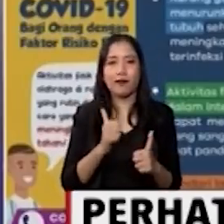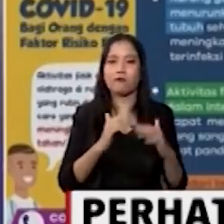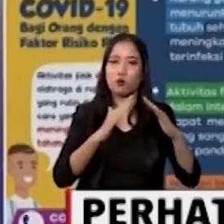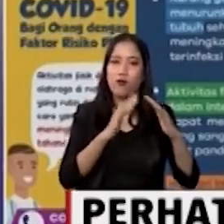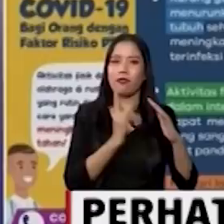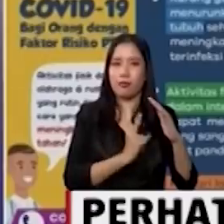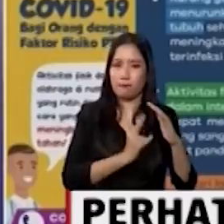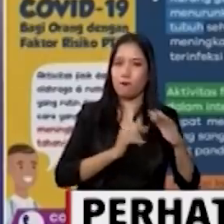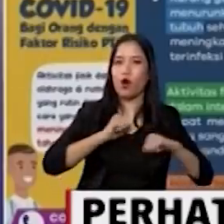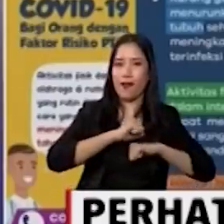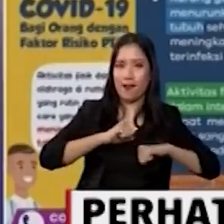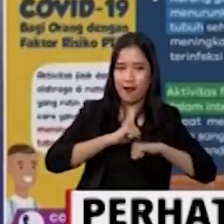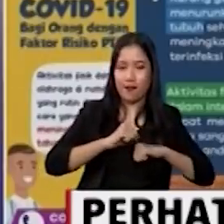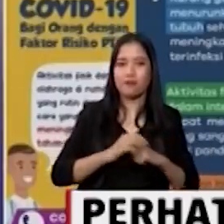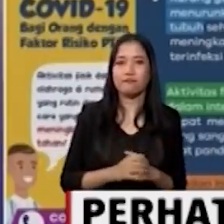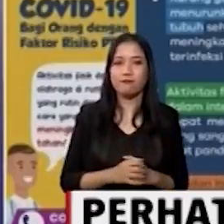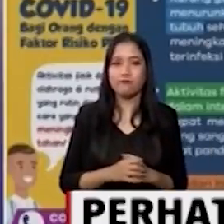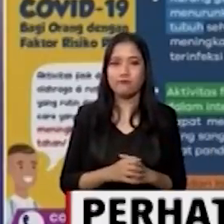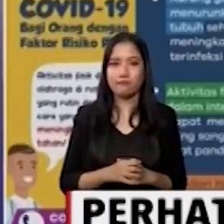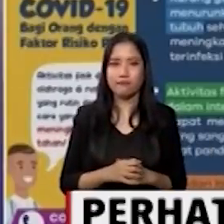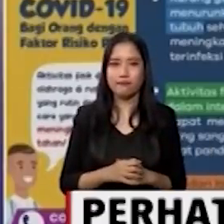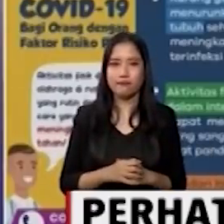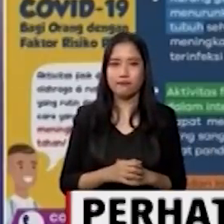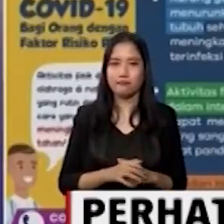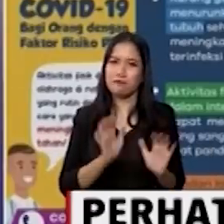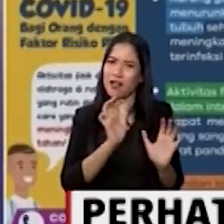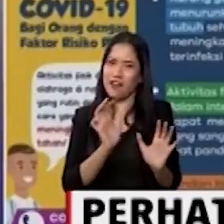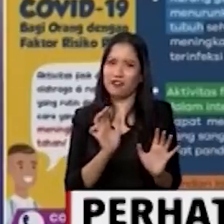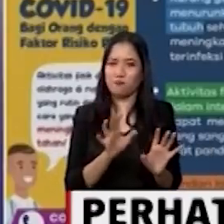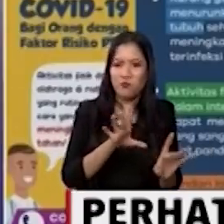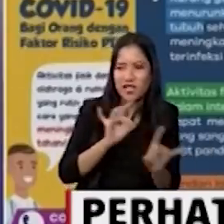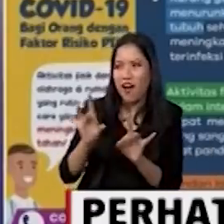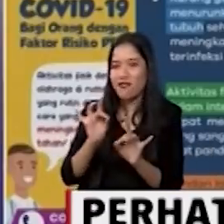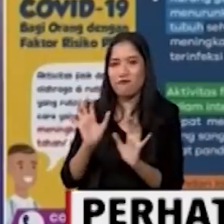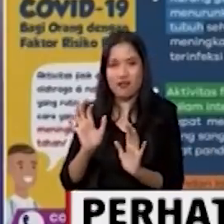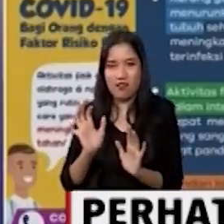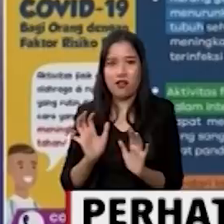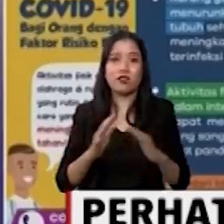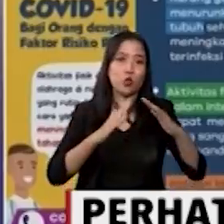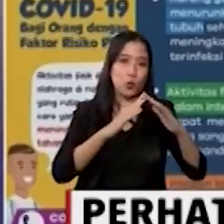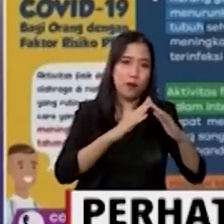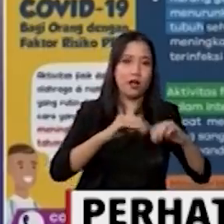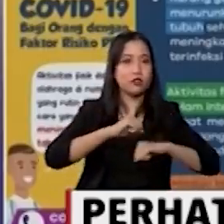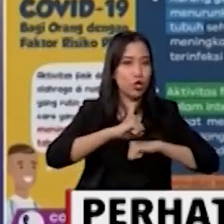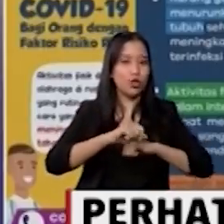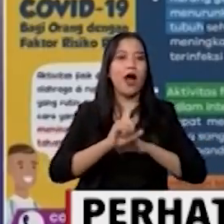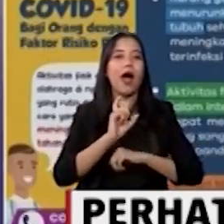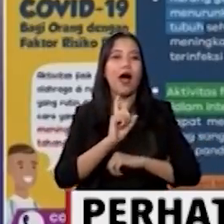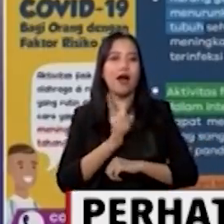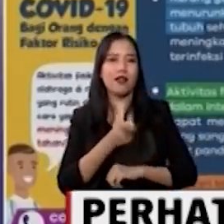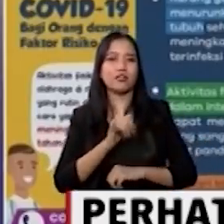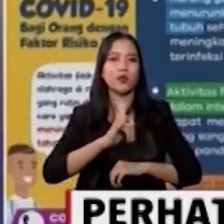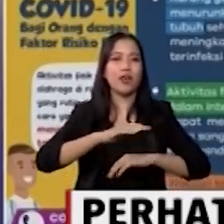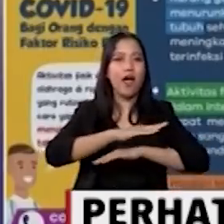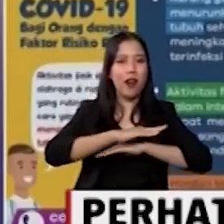saja. Banyak opsi yang dapat kita pilih untuk berolahraga di dalam rumah. Misalnya, dengan gerakan-gerakan tanpa